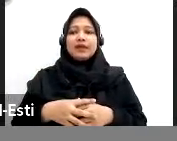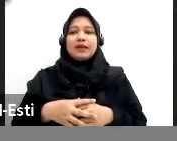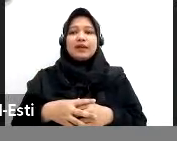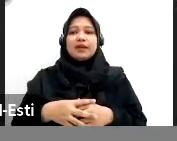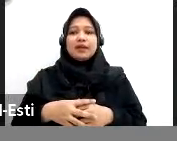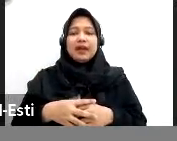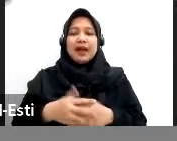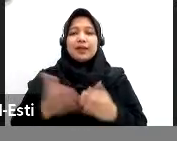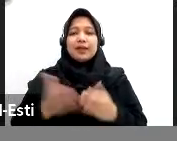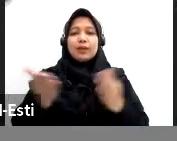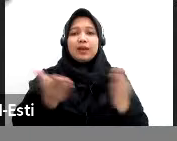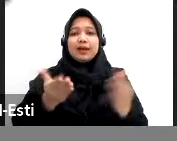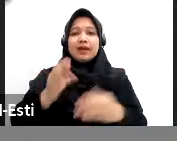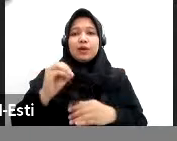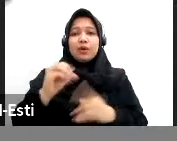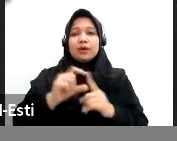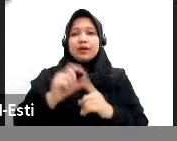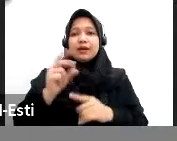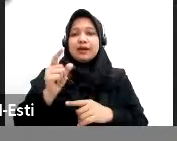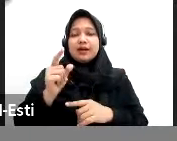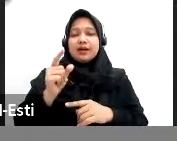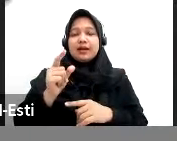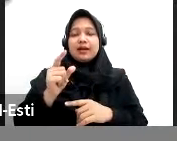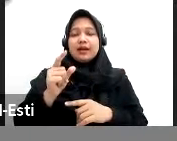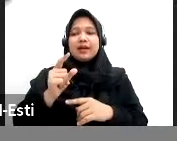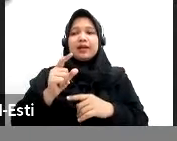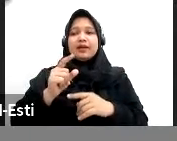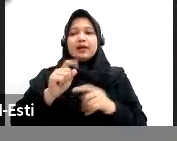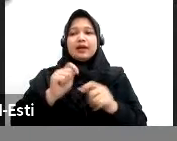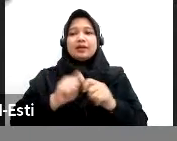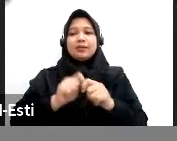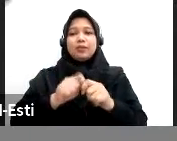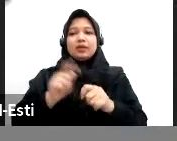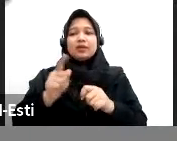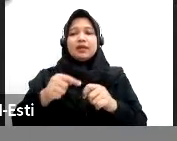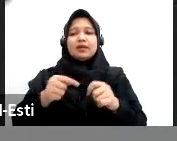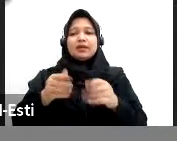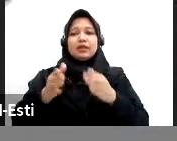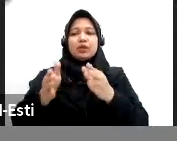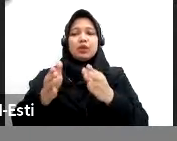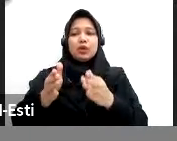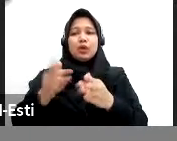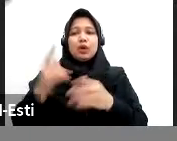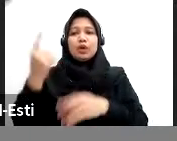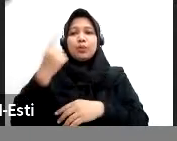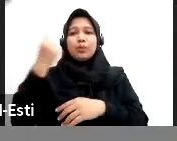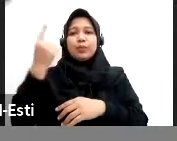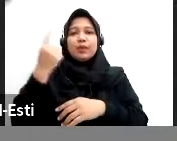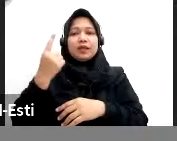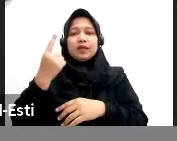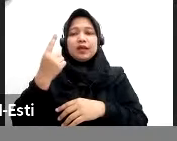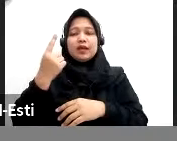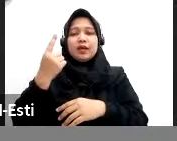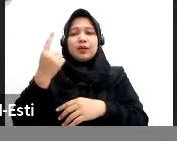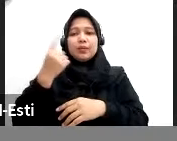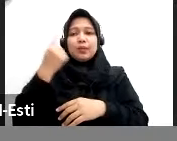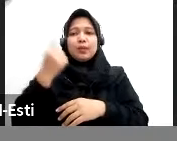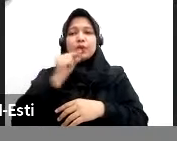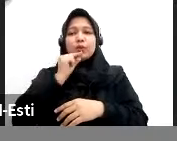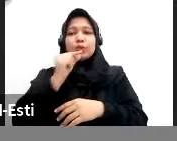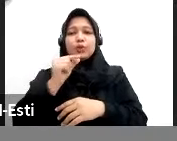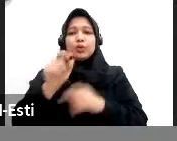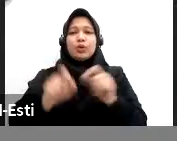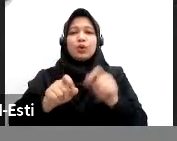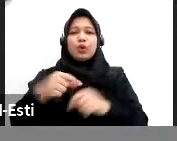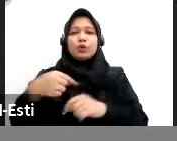sebetulnya lainnya nodiar yang dibentuk dari sektor publik dan ditujukan untuk konsumen secara umum yang